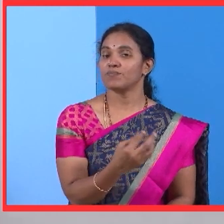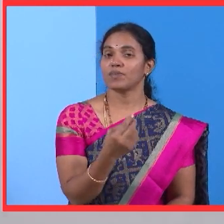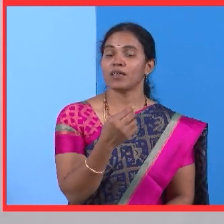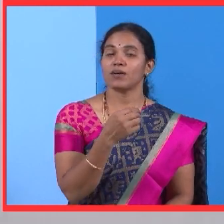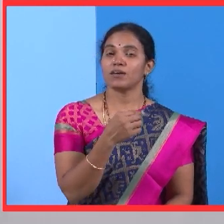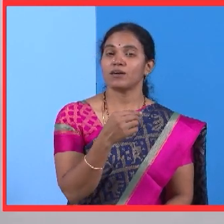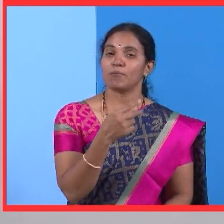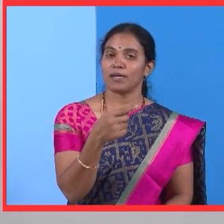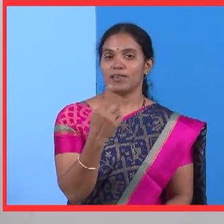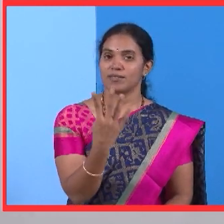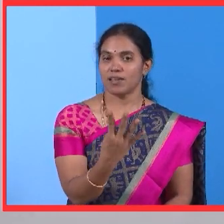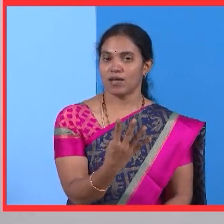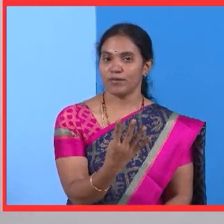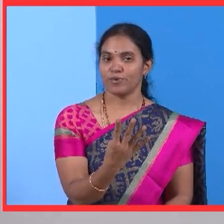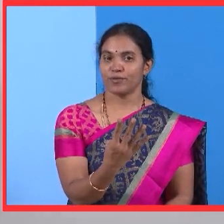5